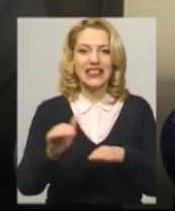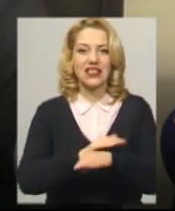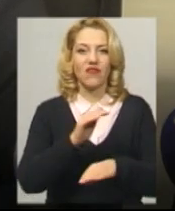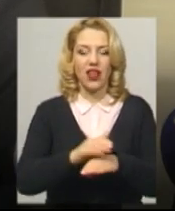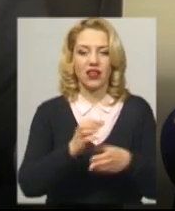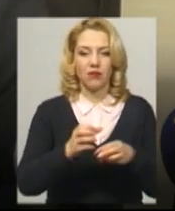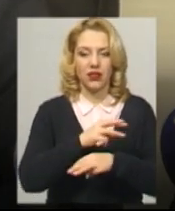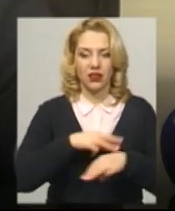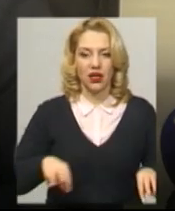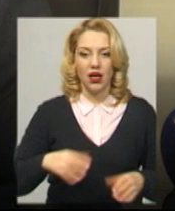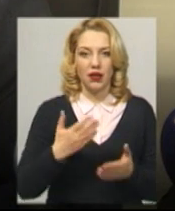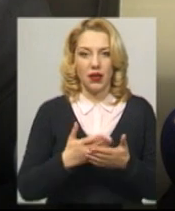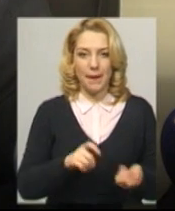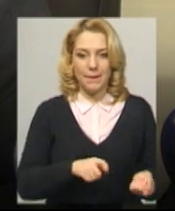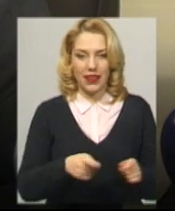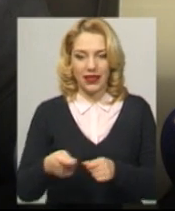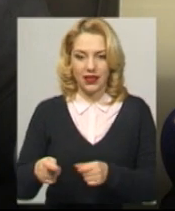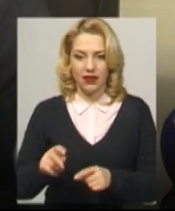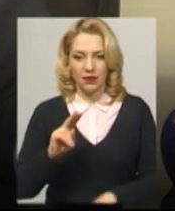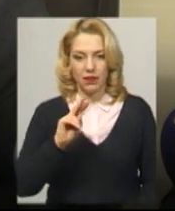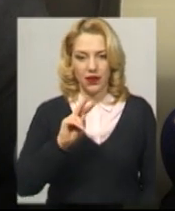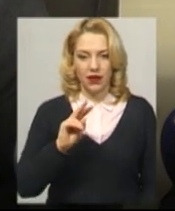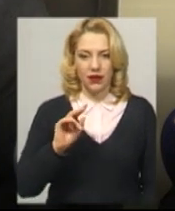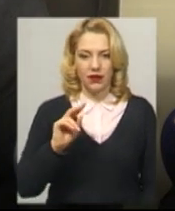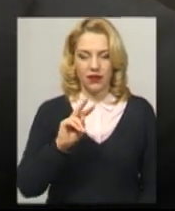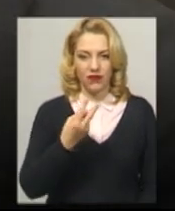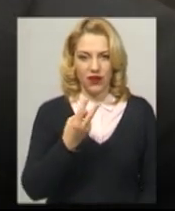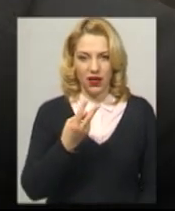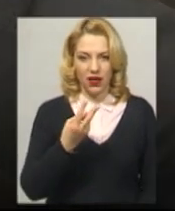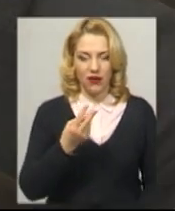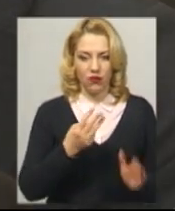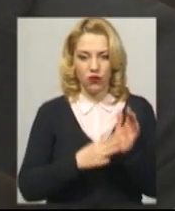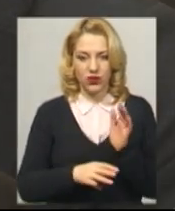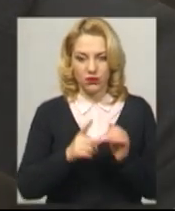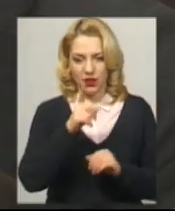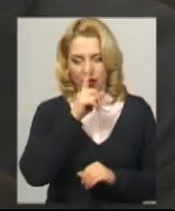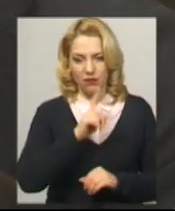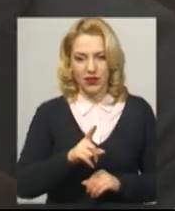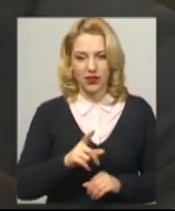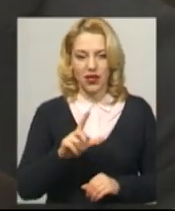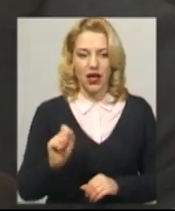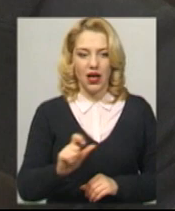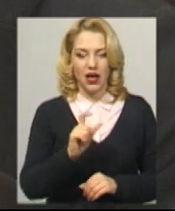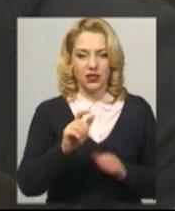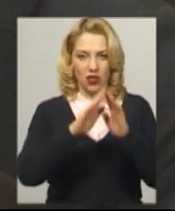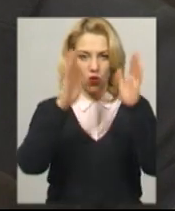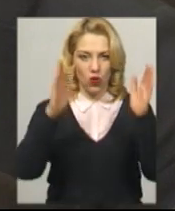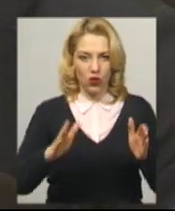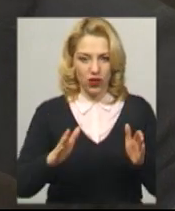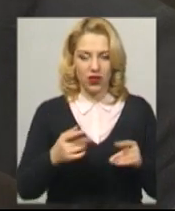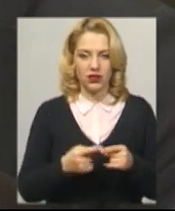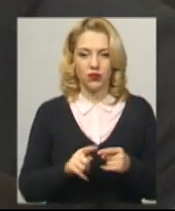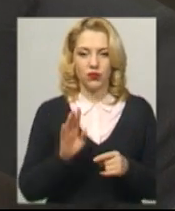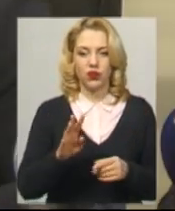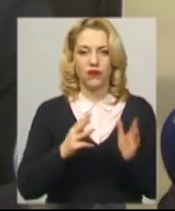газова плитка, це буде 2 гривни 80 копійок на місяць. Плита і газовий нагрівач, колонка, це буде на